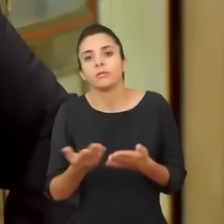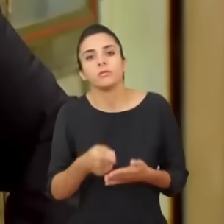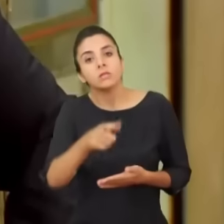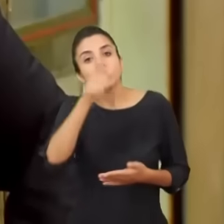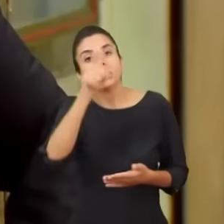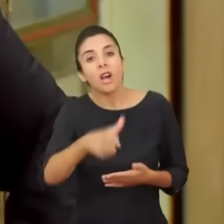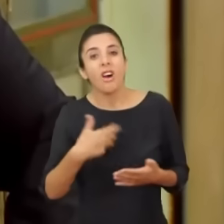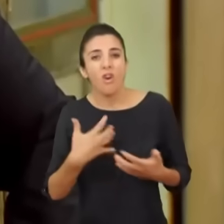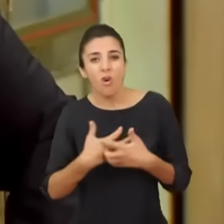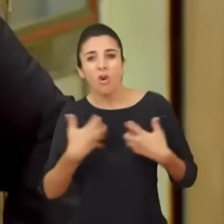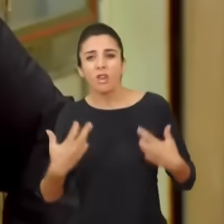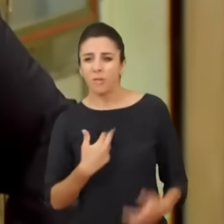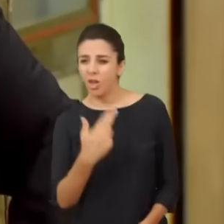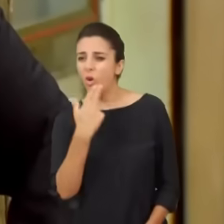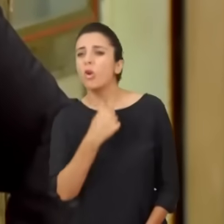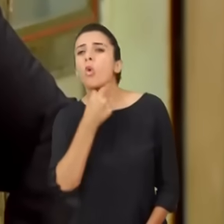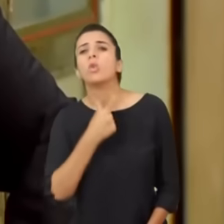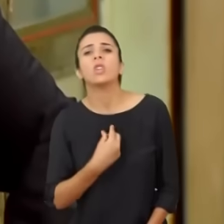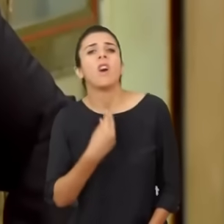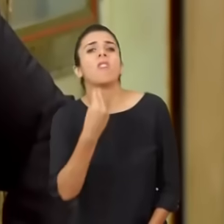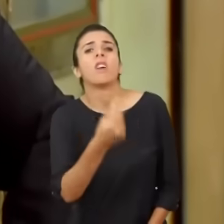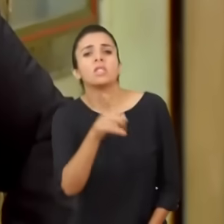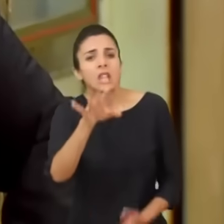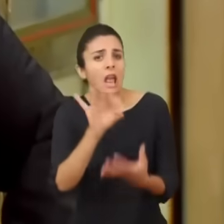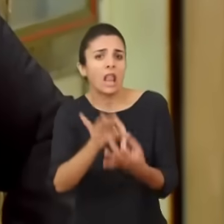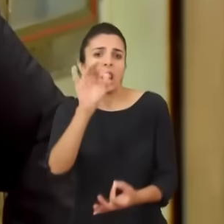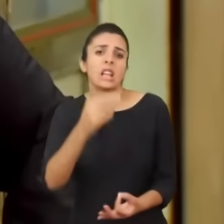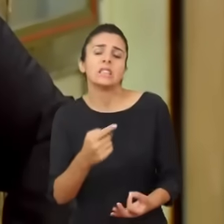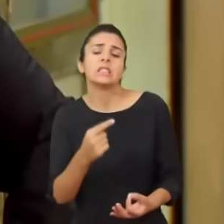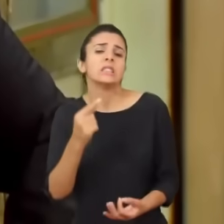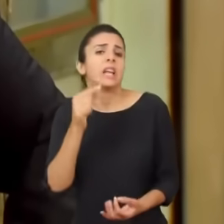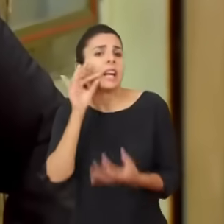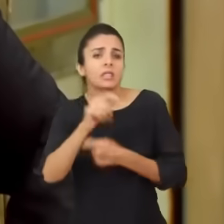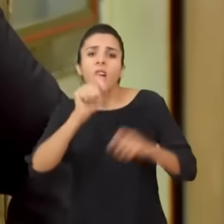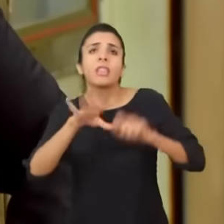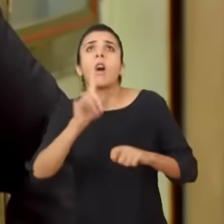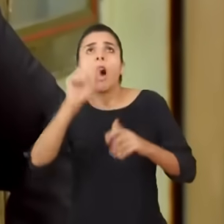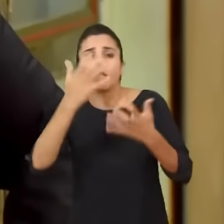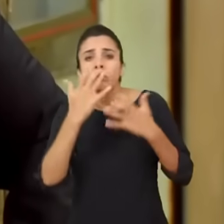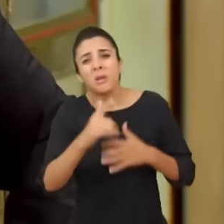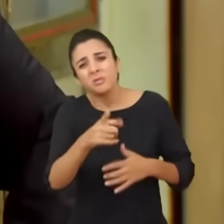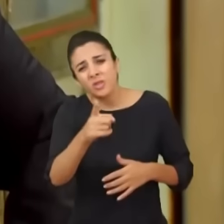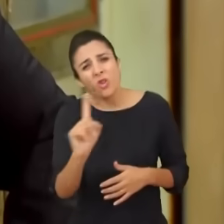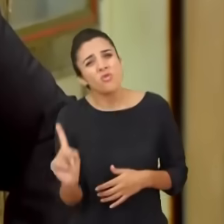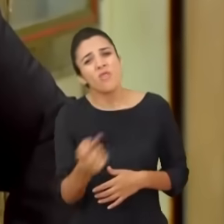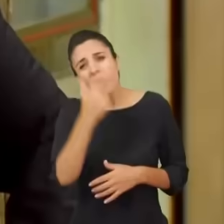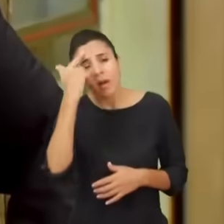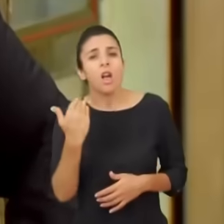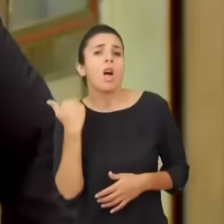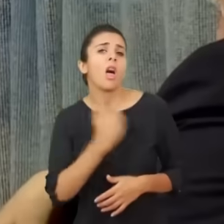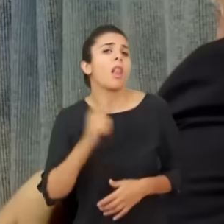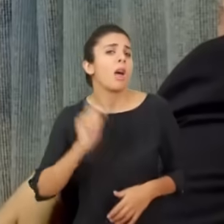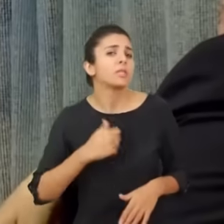Sana güvenip gırtlağı teslim ediyoruz ya. Sen de kul yapısı değilsin ama ne olur ne olmaz gene. Gidebilirsin